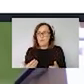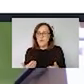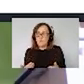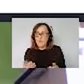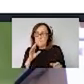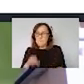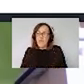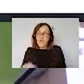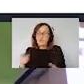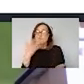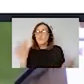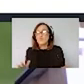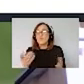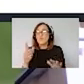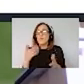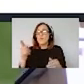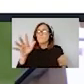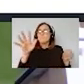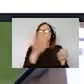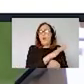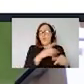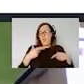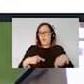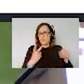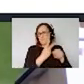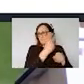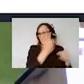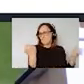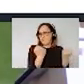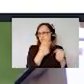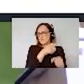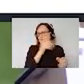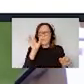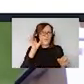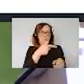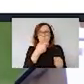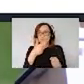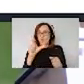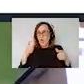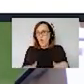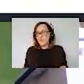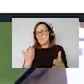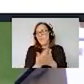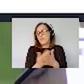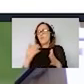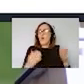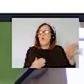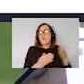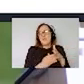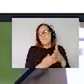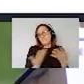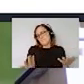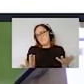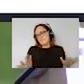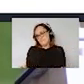droga pani, tylko to jest kwestia tego, że przepełniła się liczba osób, tam jest w tej chwili chyba ze 100 osób, jak nie więcej, w związku z czym po prostu